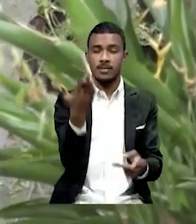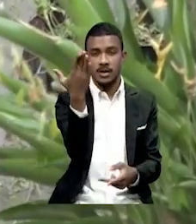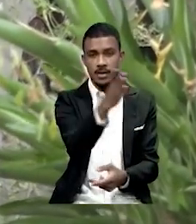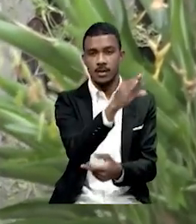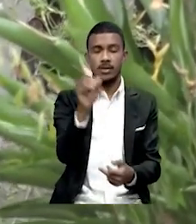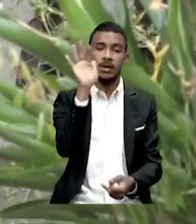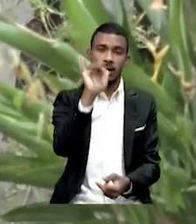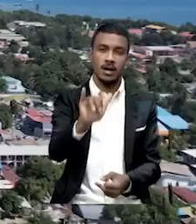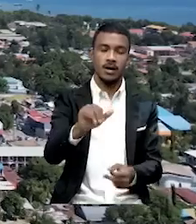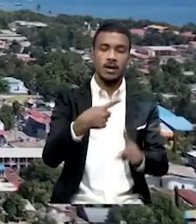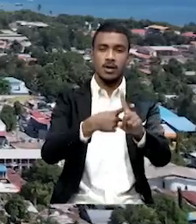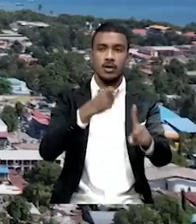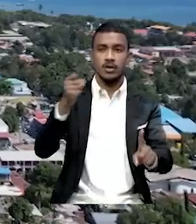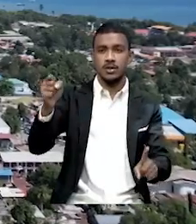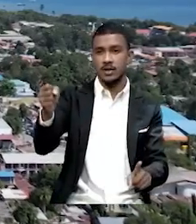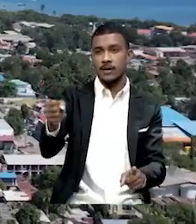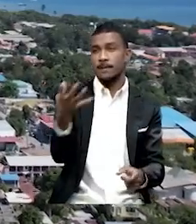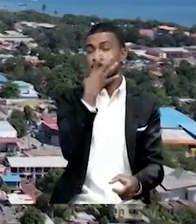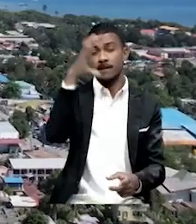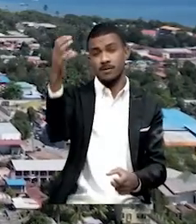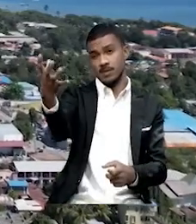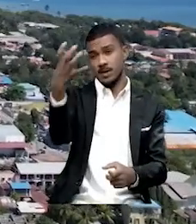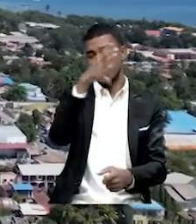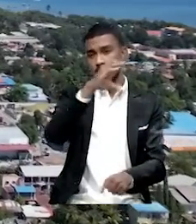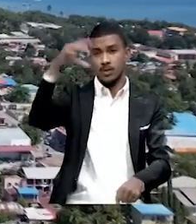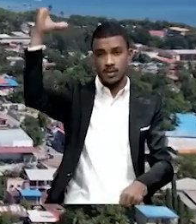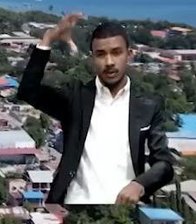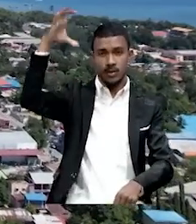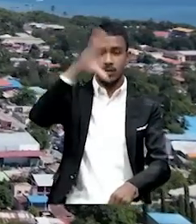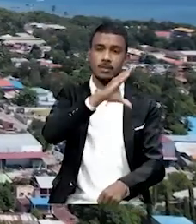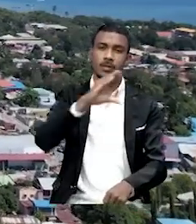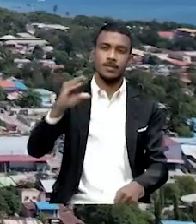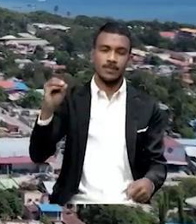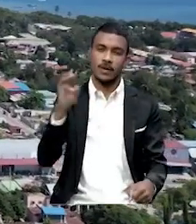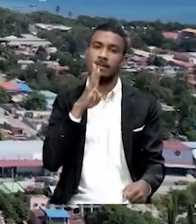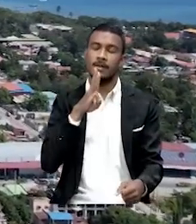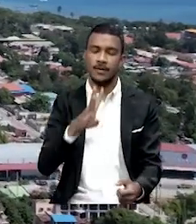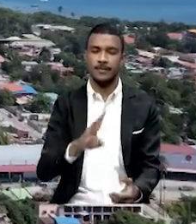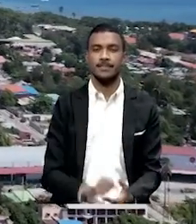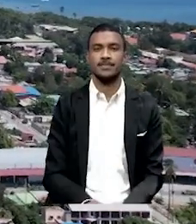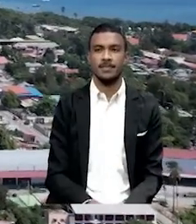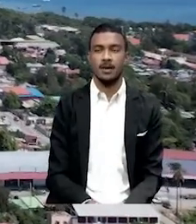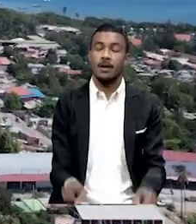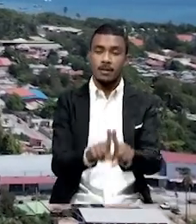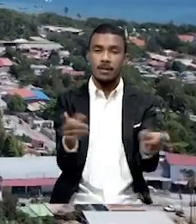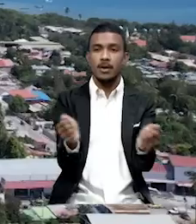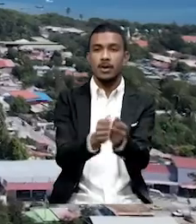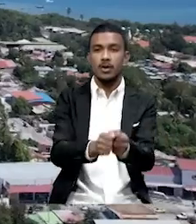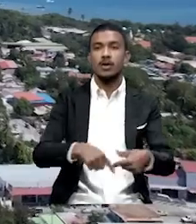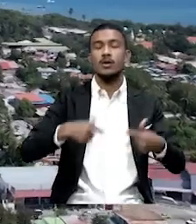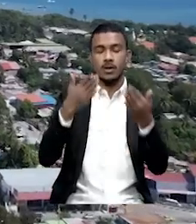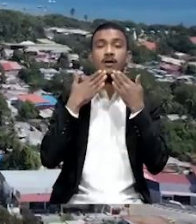hamahangan, husi loro mata nia hanas, no udang, no maho be nia turuk. Mas be ho grasa maromak